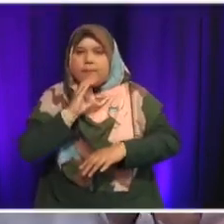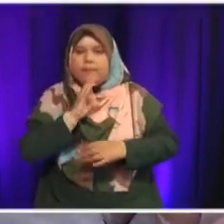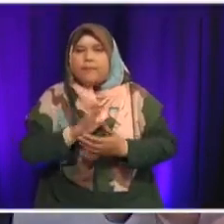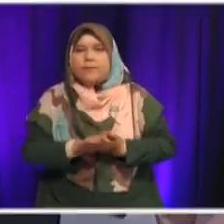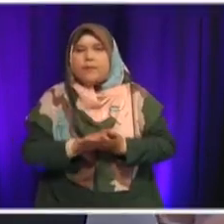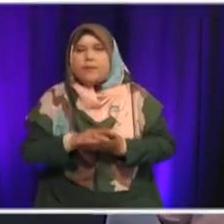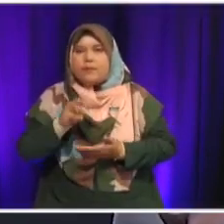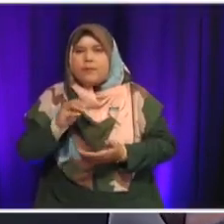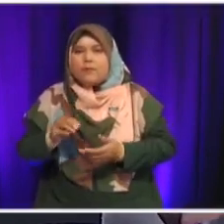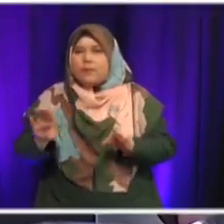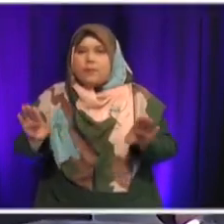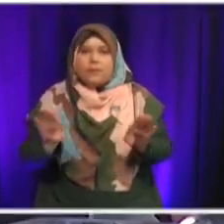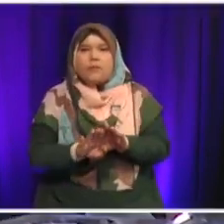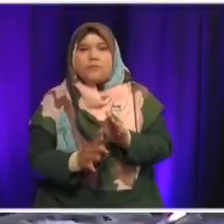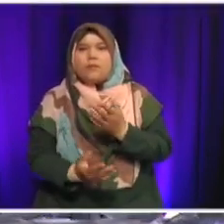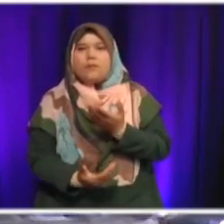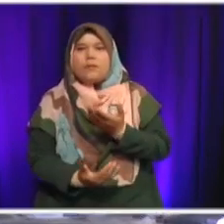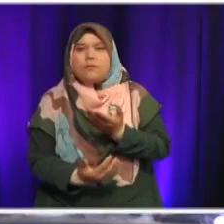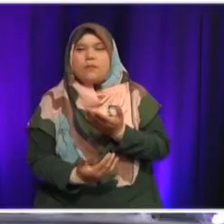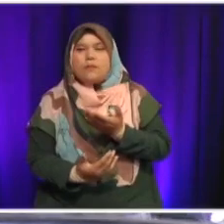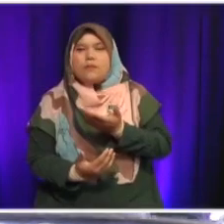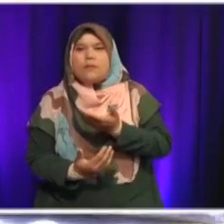tutup api dulu